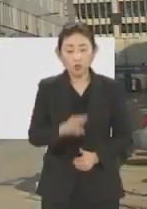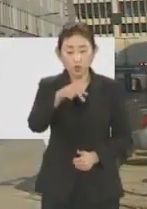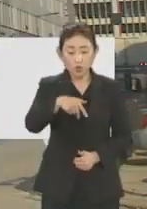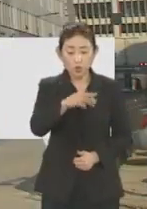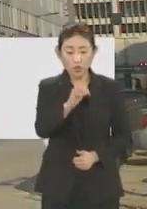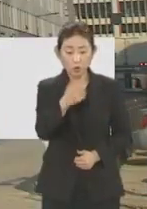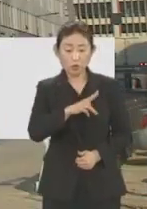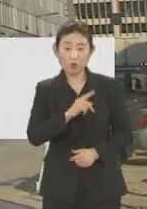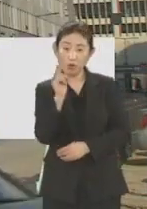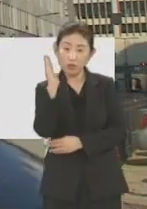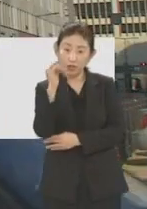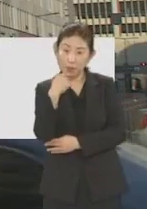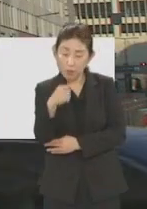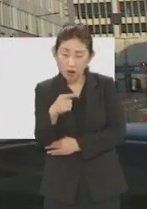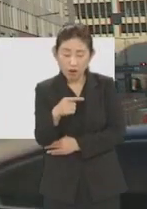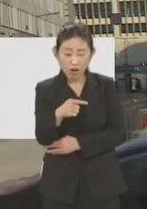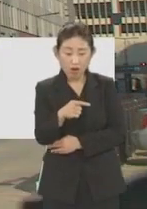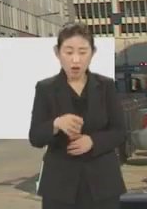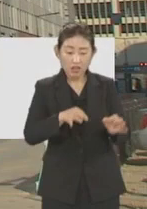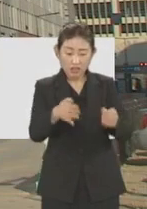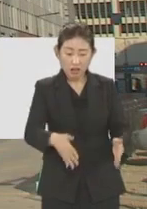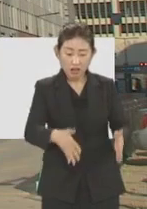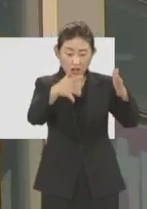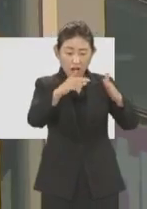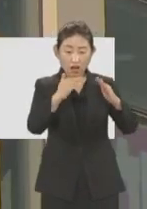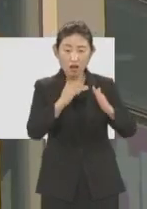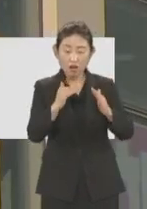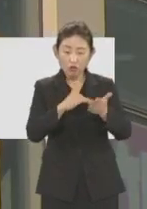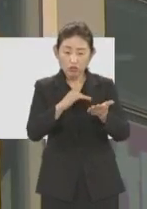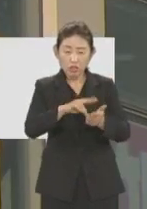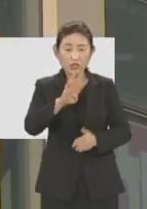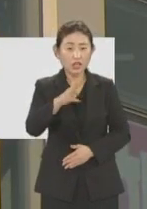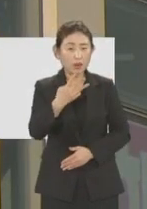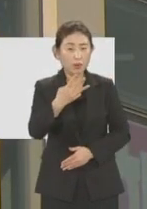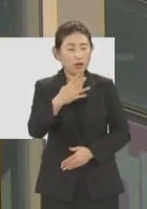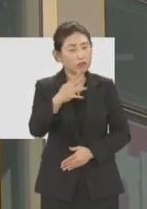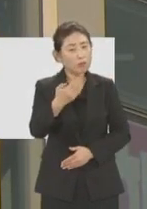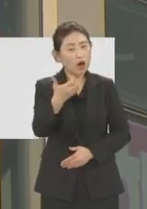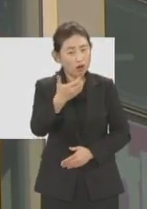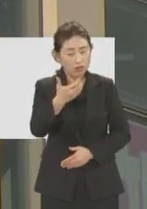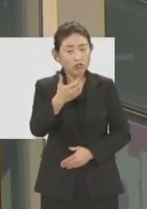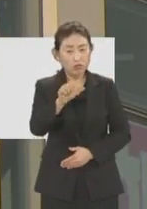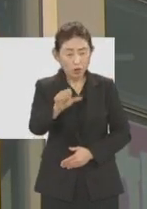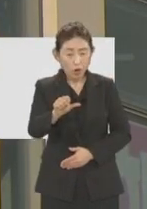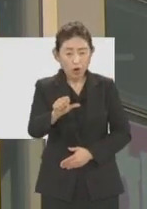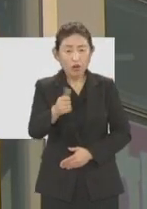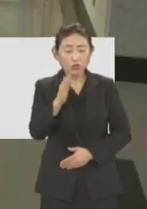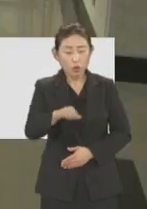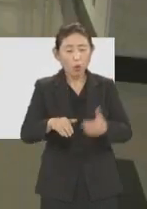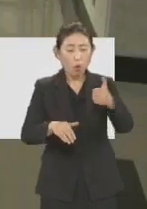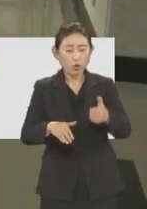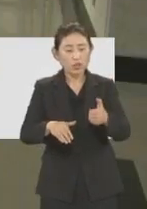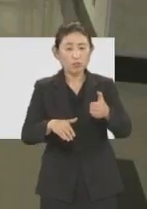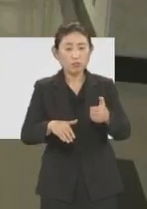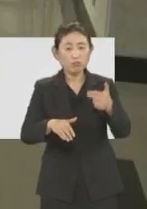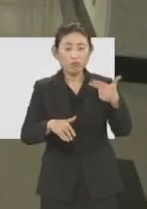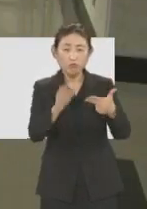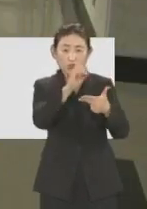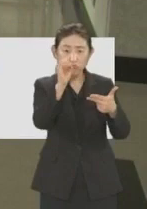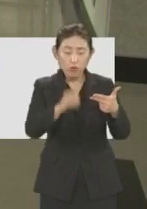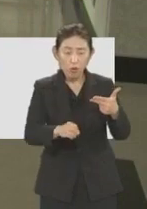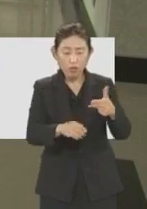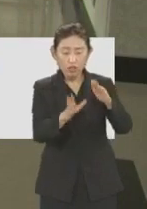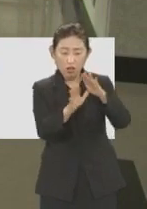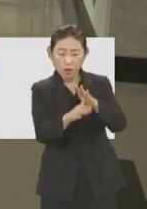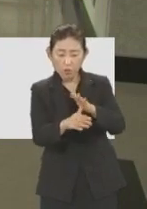유인호 의원에 따르면 금강수변상가 400 48개 전포 중 57.6%인 208개가